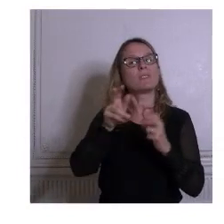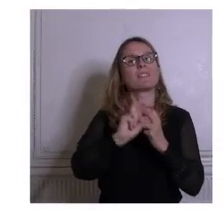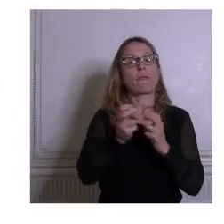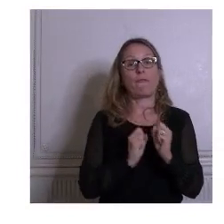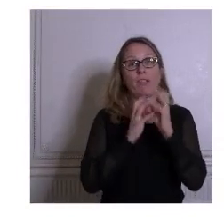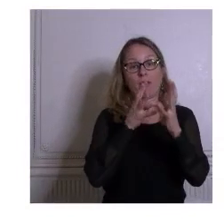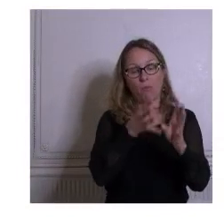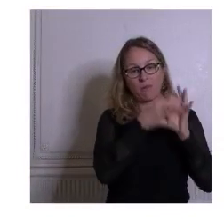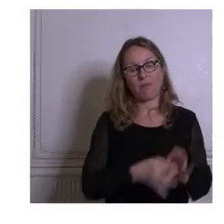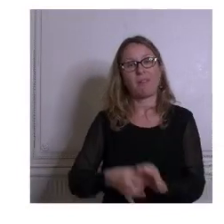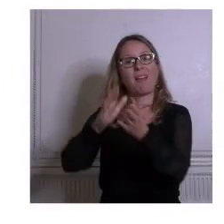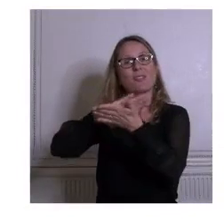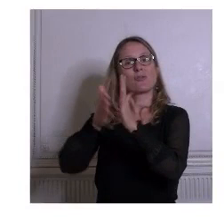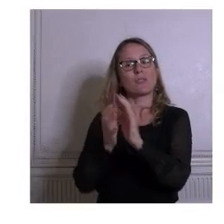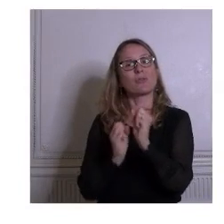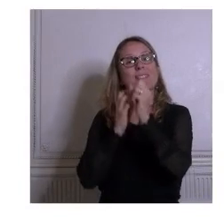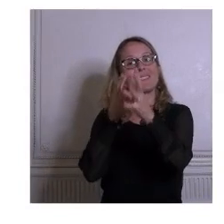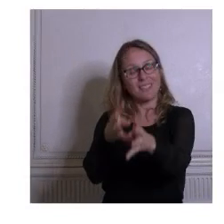146,97 € brut.